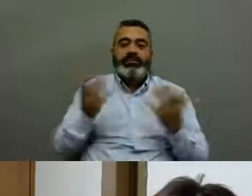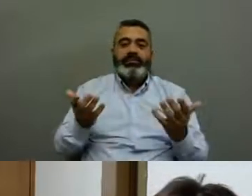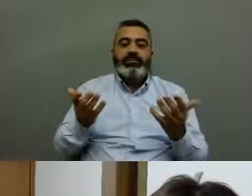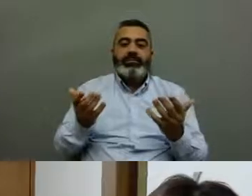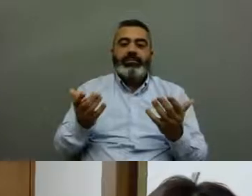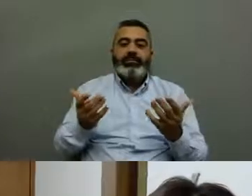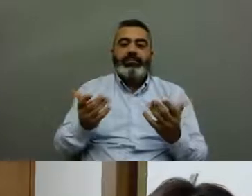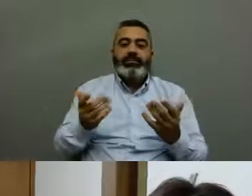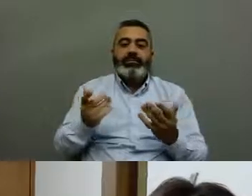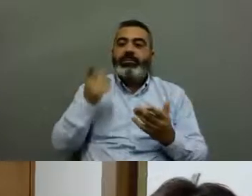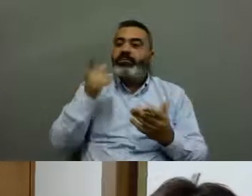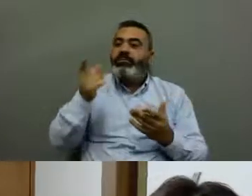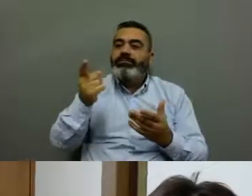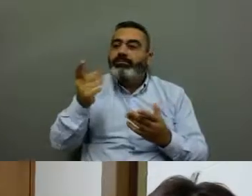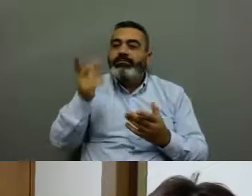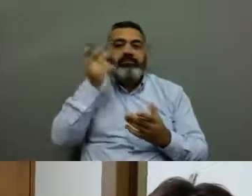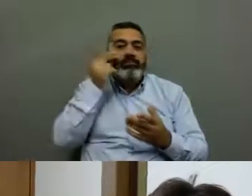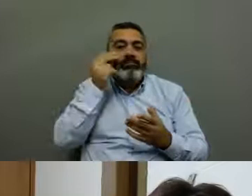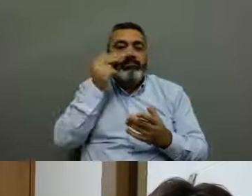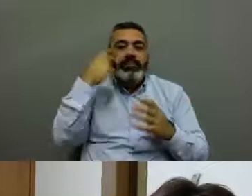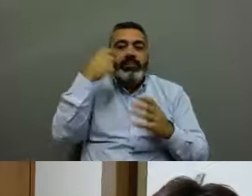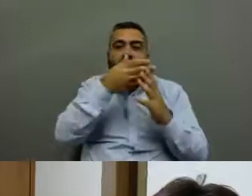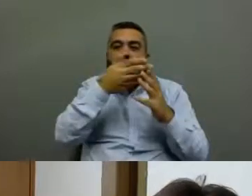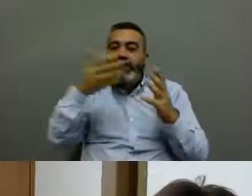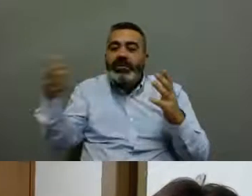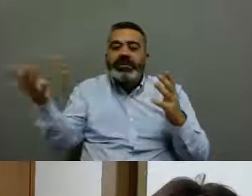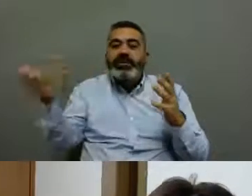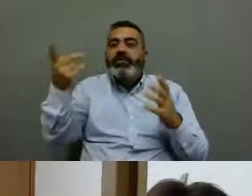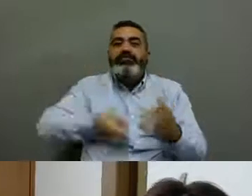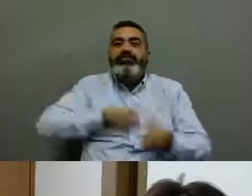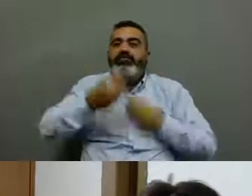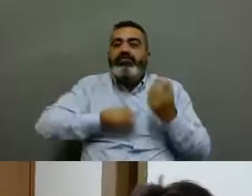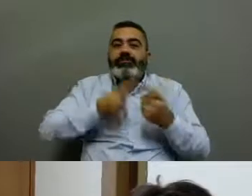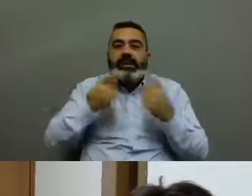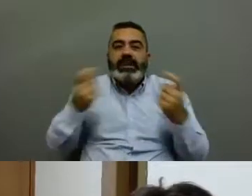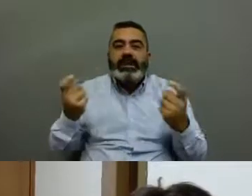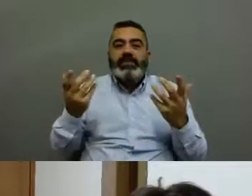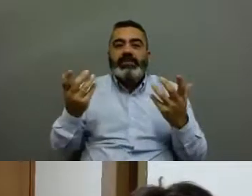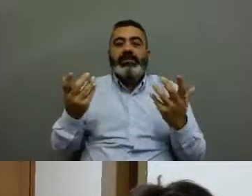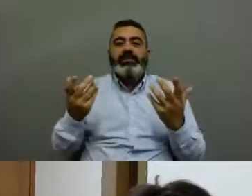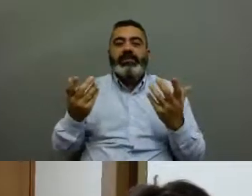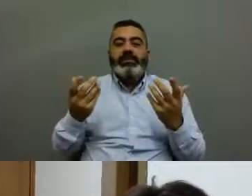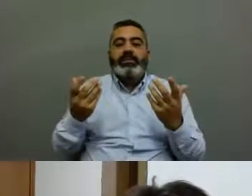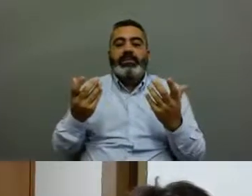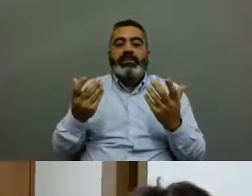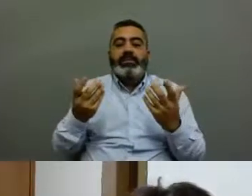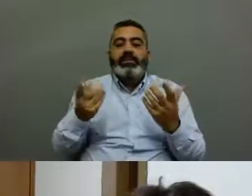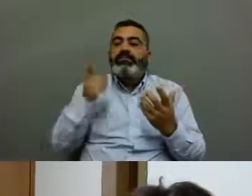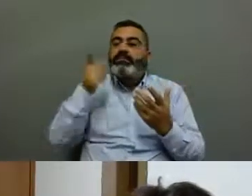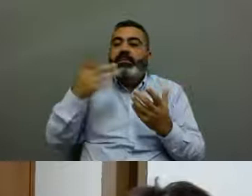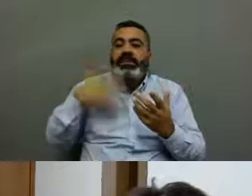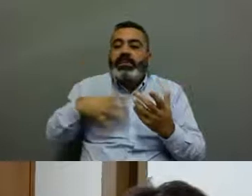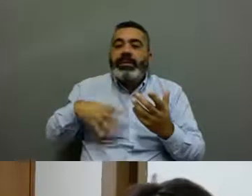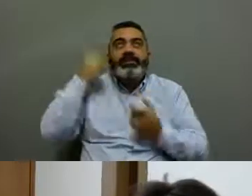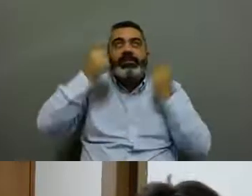πώς βίωσε, πώς είδε τις ταινίες και αυτά που θα ήθελε να μοιραστεί